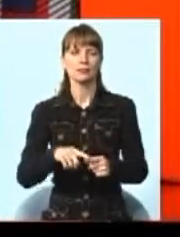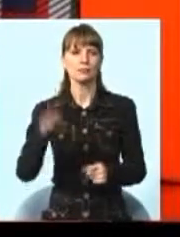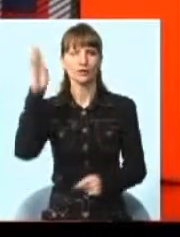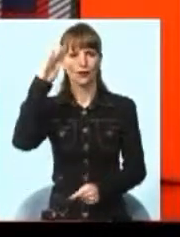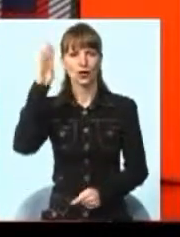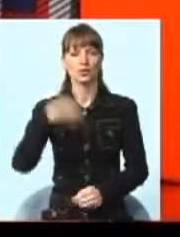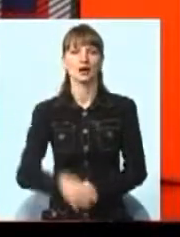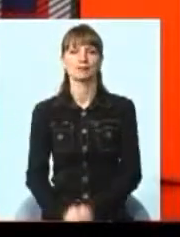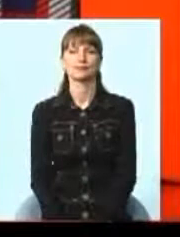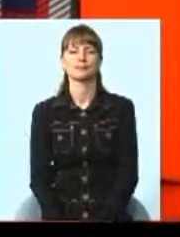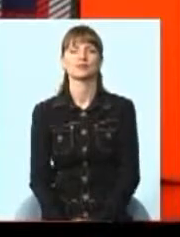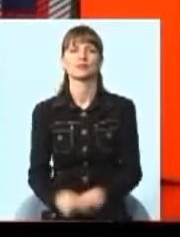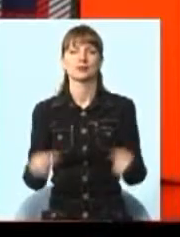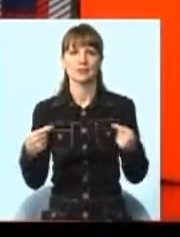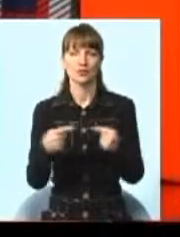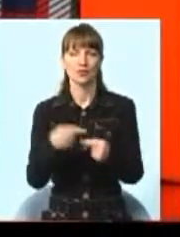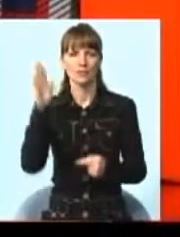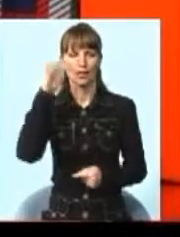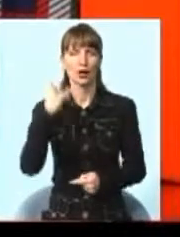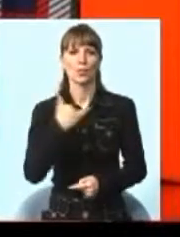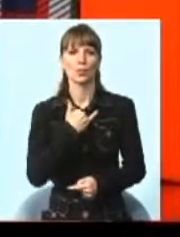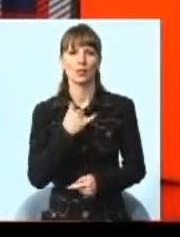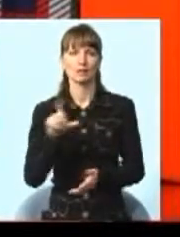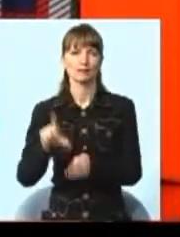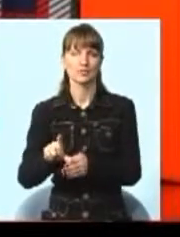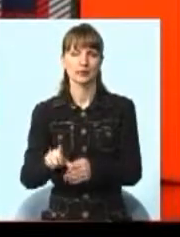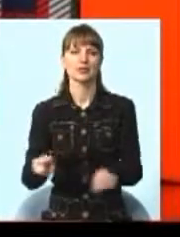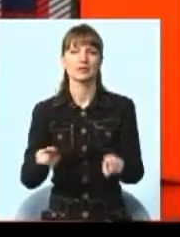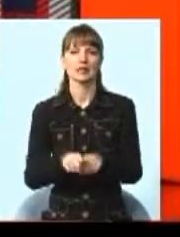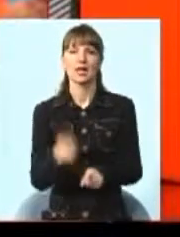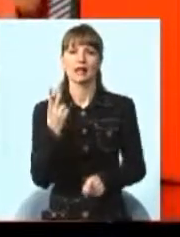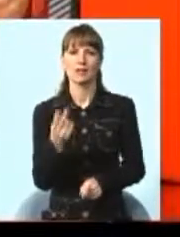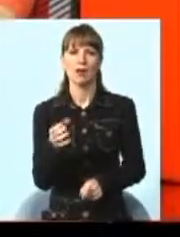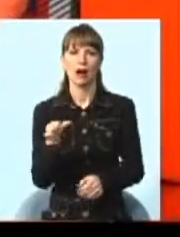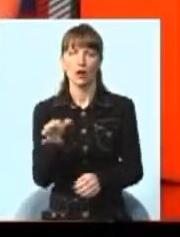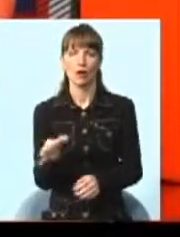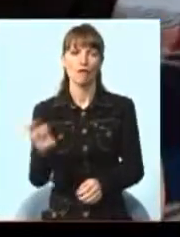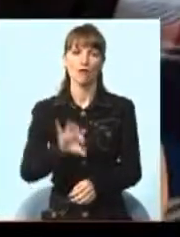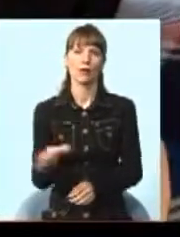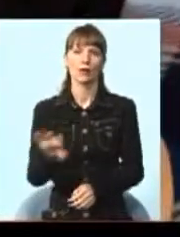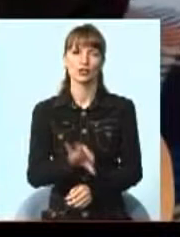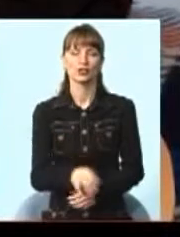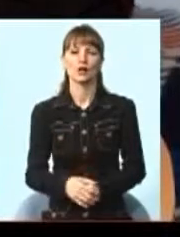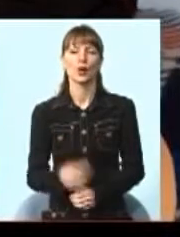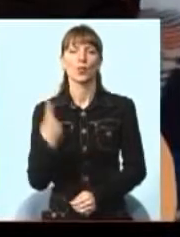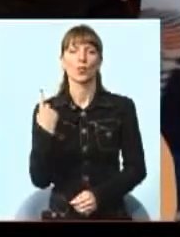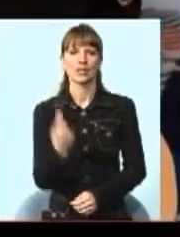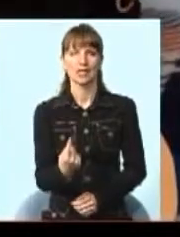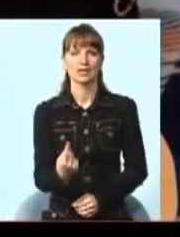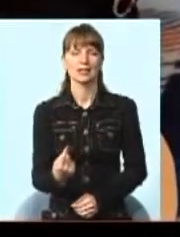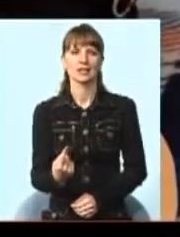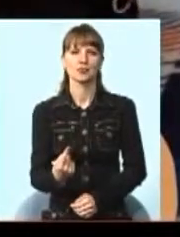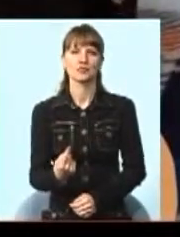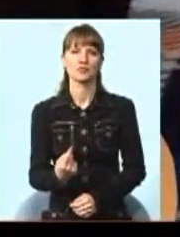Це вода. Вода, вірно. Вода у нас ось тут у скляночці. Теж два ковпачки сюди наливайте. І один,